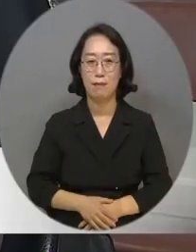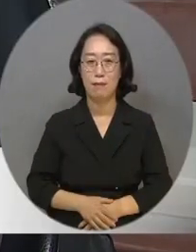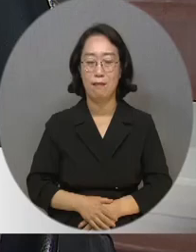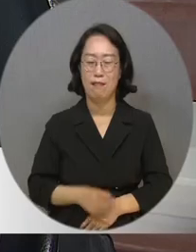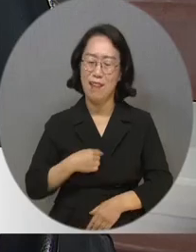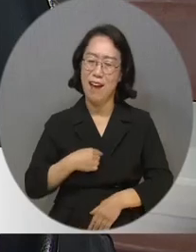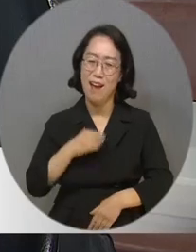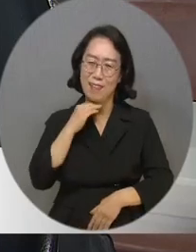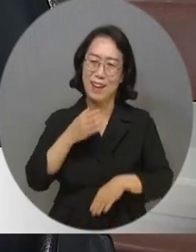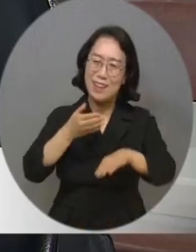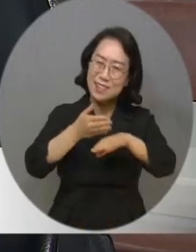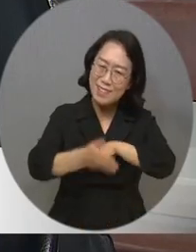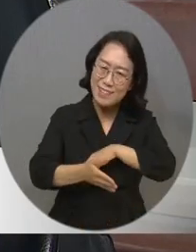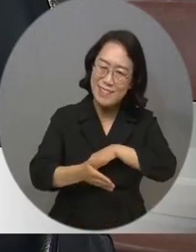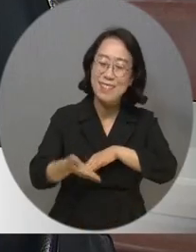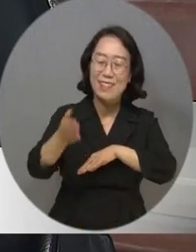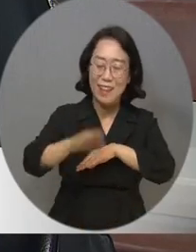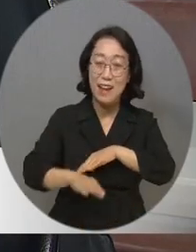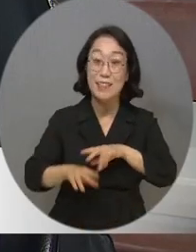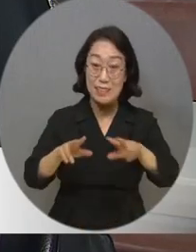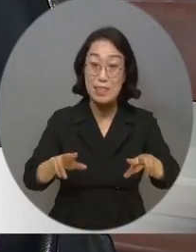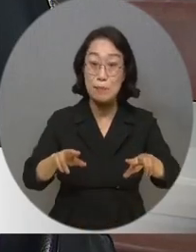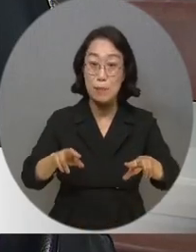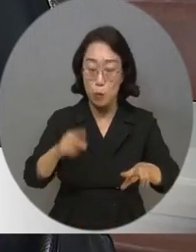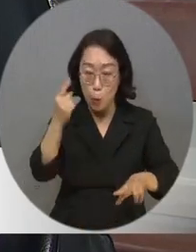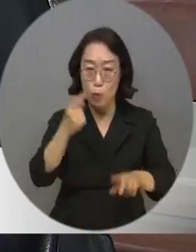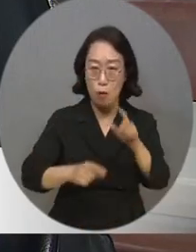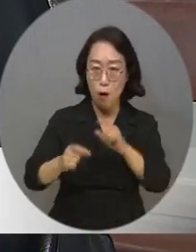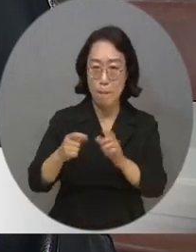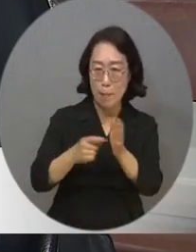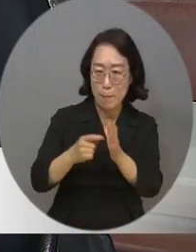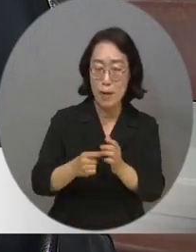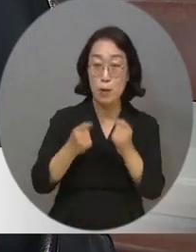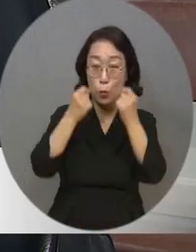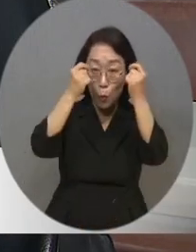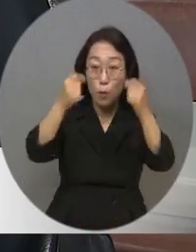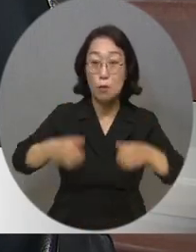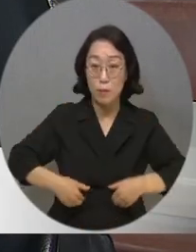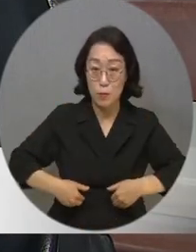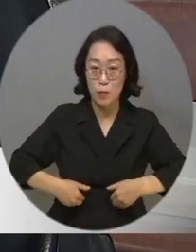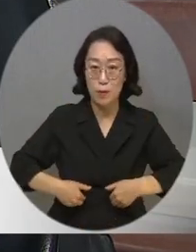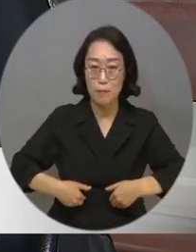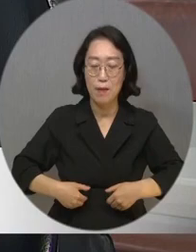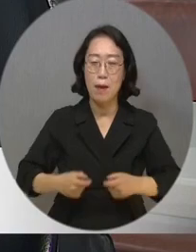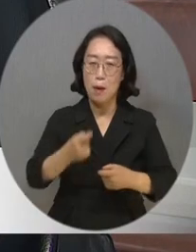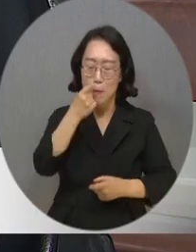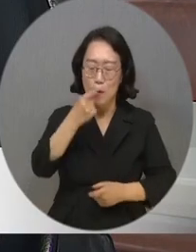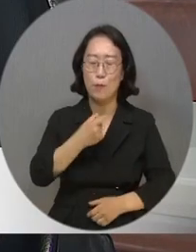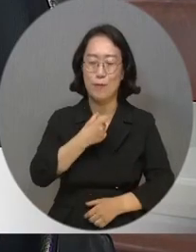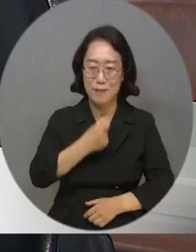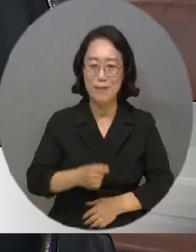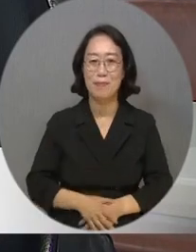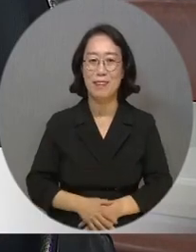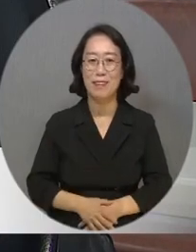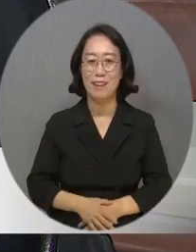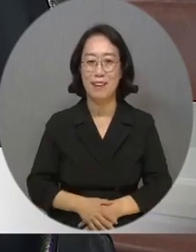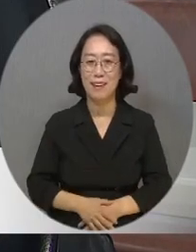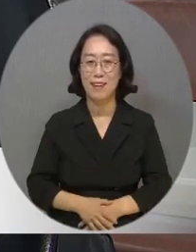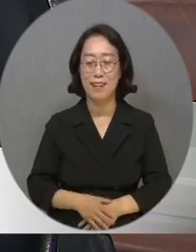늦었다고 할 때가 좀 그래도 뭐 빠르다고 하니까 열심히 한번 배워볼 생각입니다 그래서 또